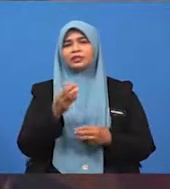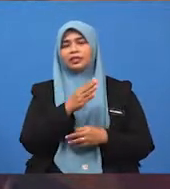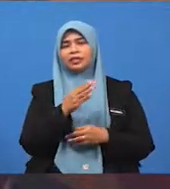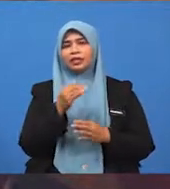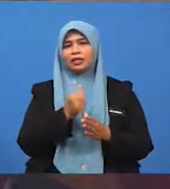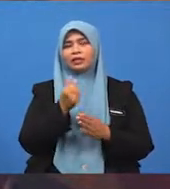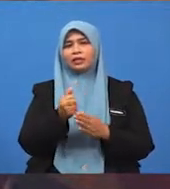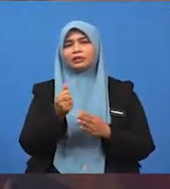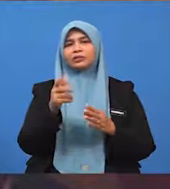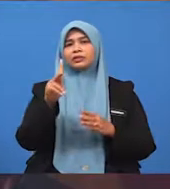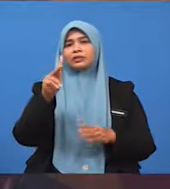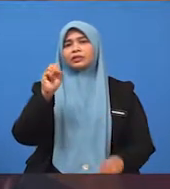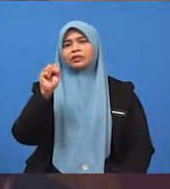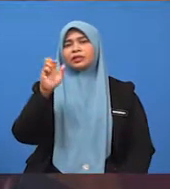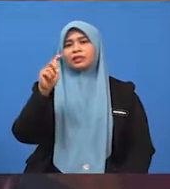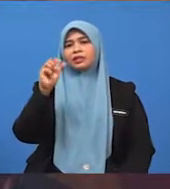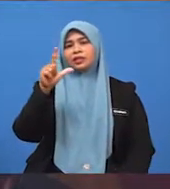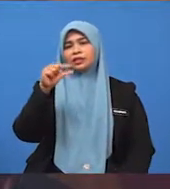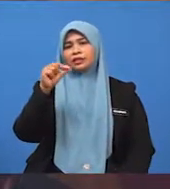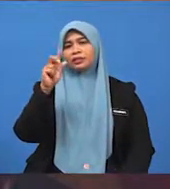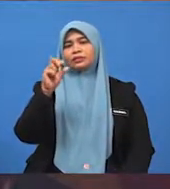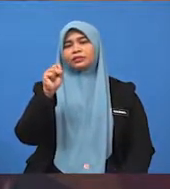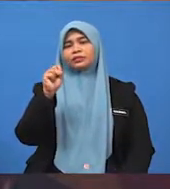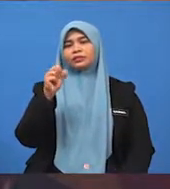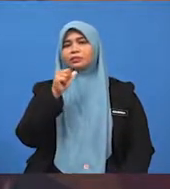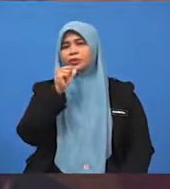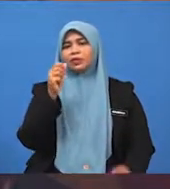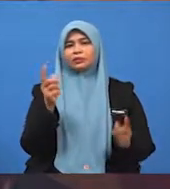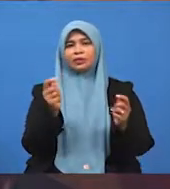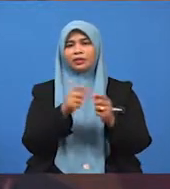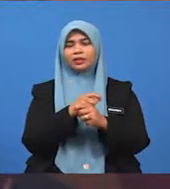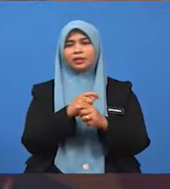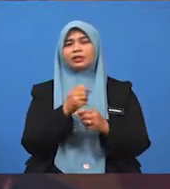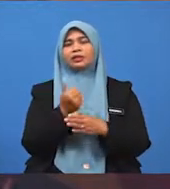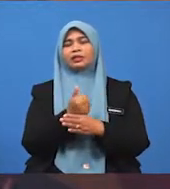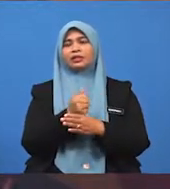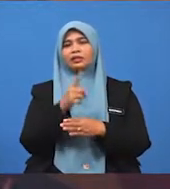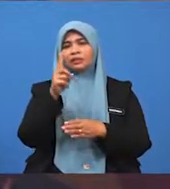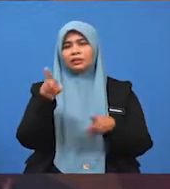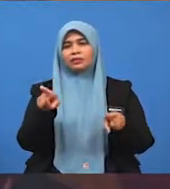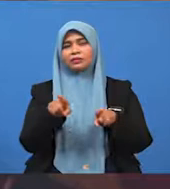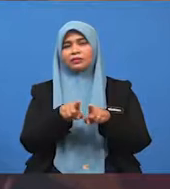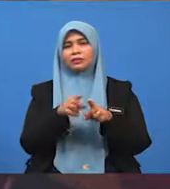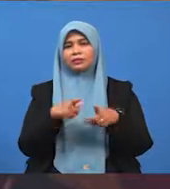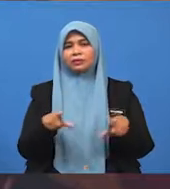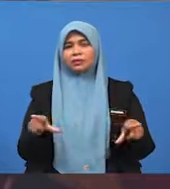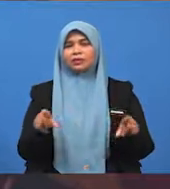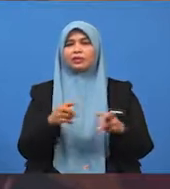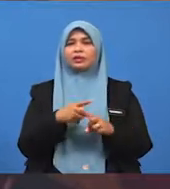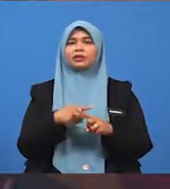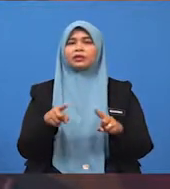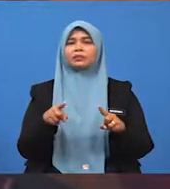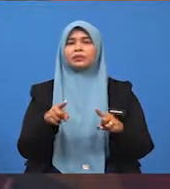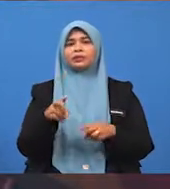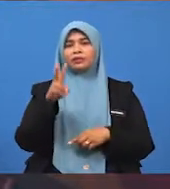telah berlaku secara serentak dan secara berperingkat. Bagaimana kefahaman murid-murid sekarang?